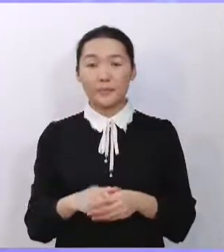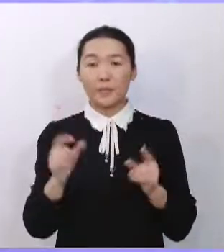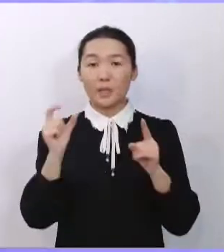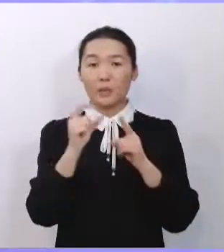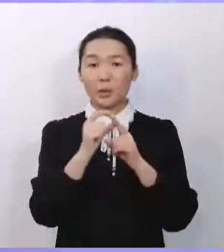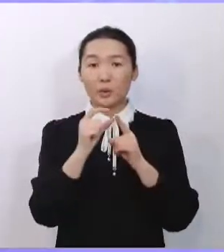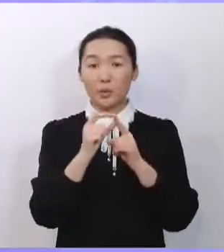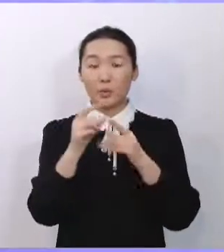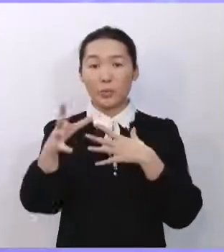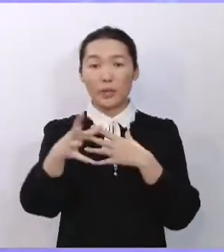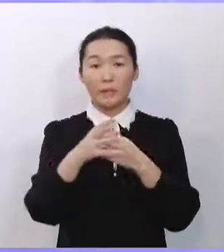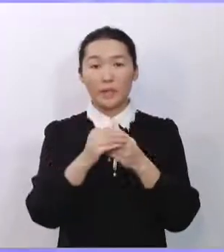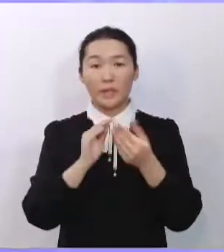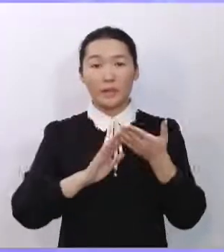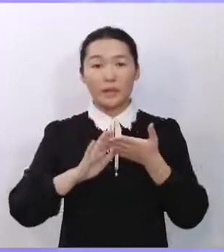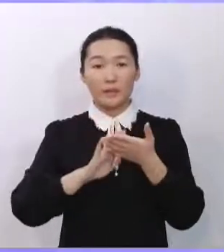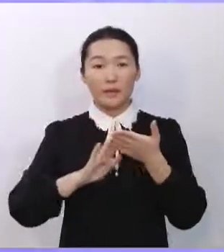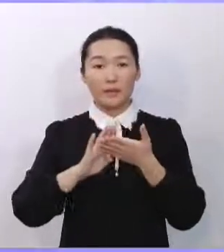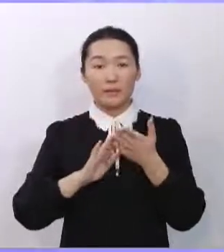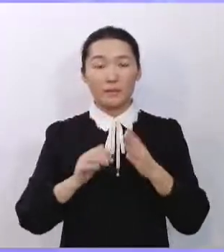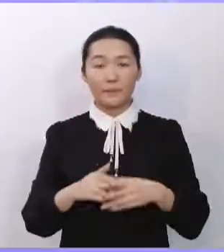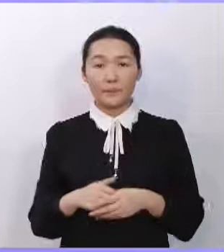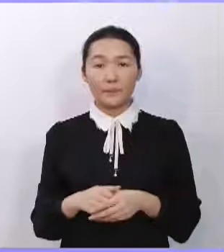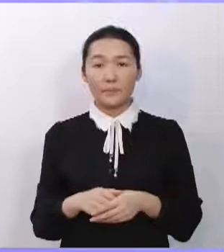Сөздөрдү мени менен кайталагыла.